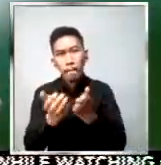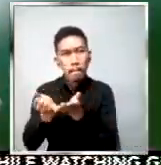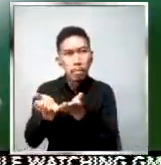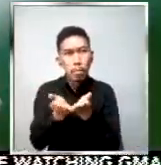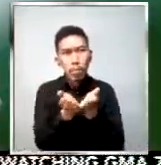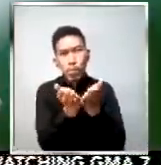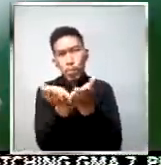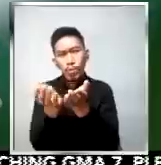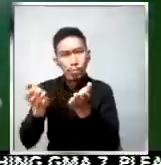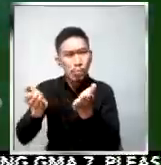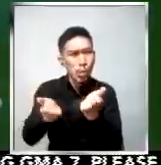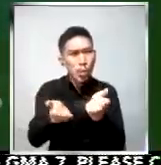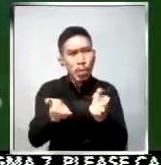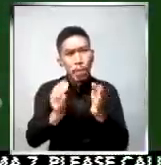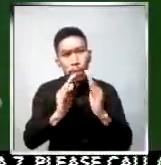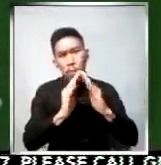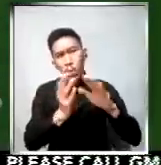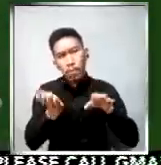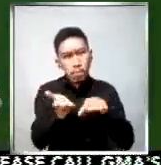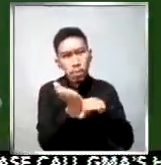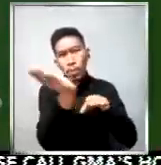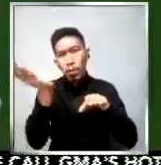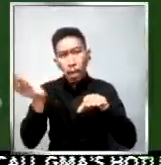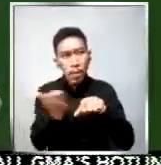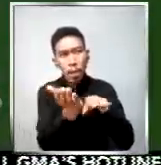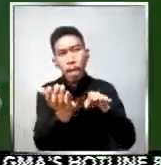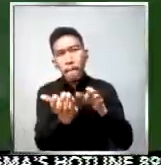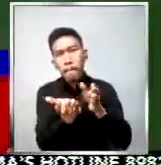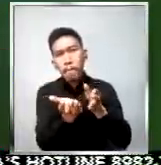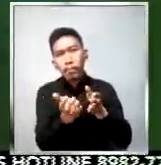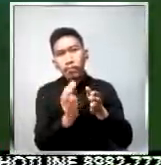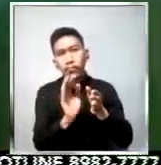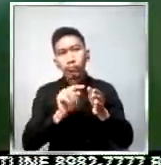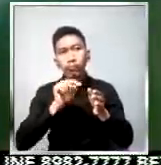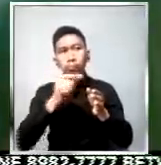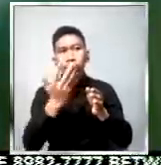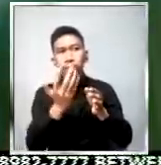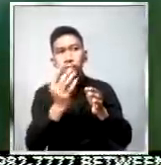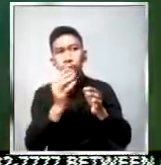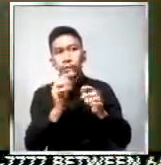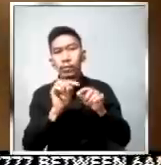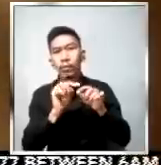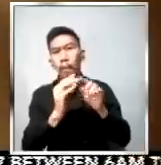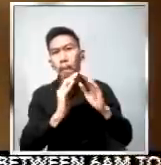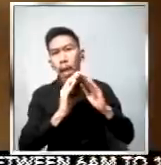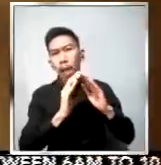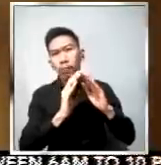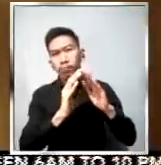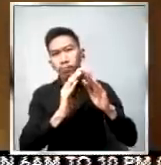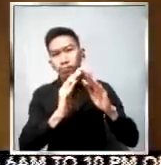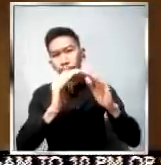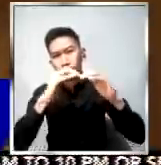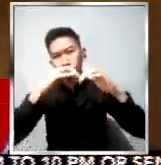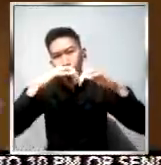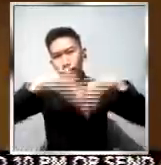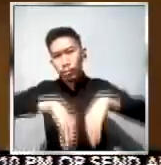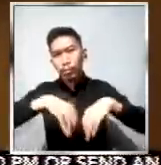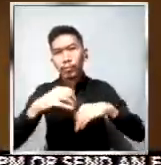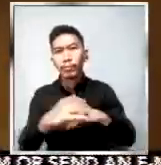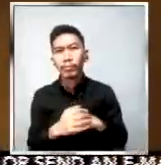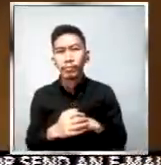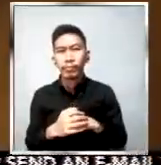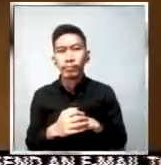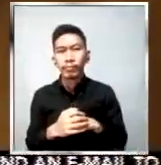Hanggang sa patuloy ng inararo ng roro ang ilang bahay sa tabing dagat. Ito po ay nagsimula sa naminsala ay halos madaling